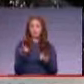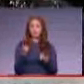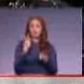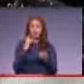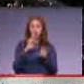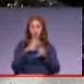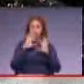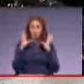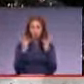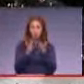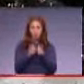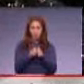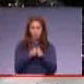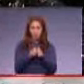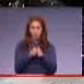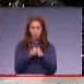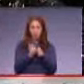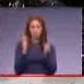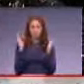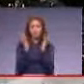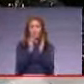بالكم اللي المفروض كان يتعرض بيه.